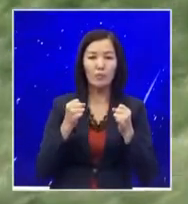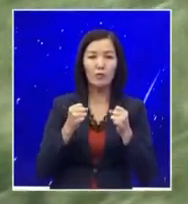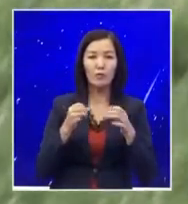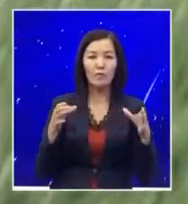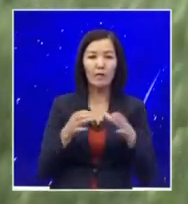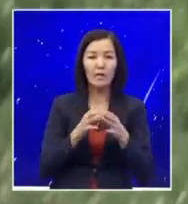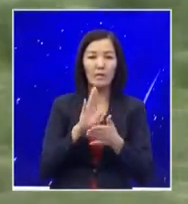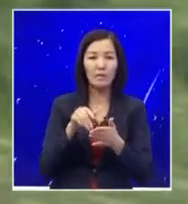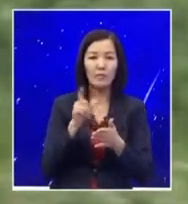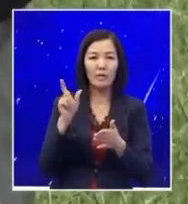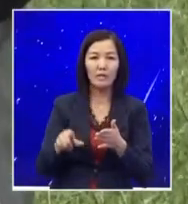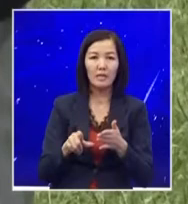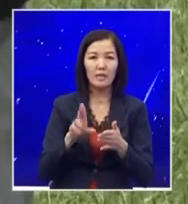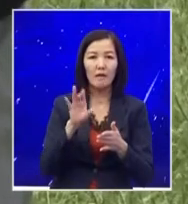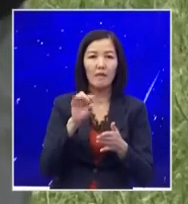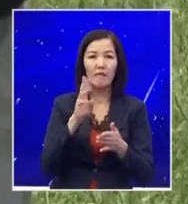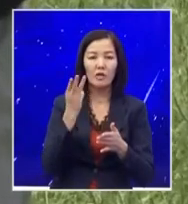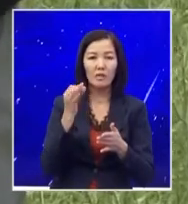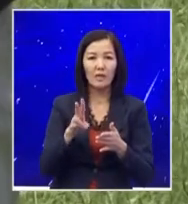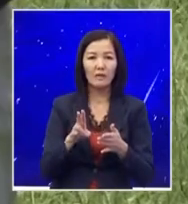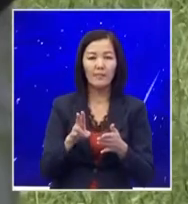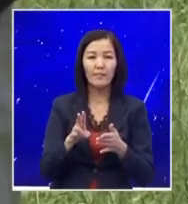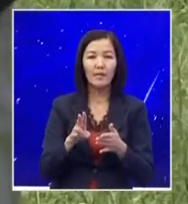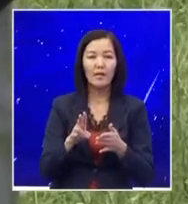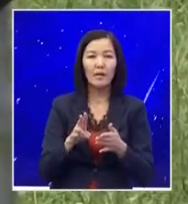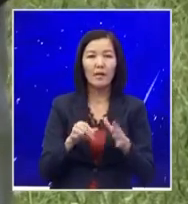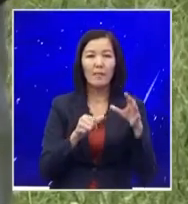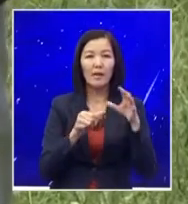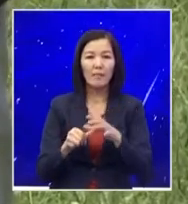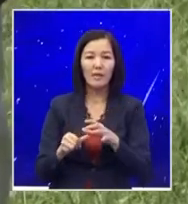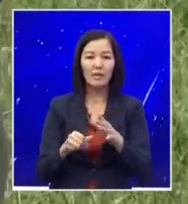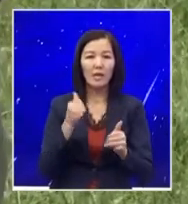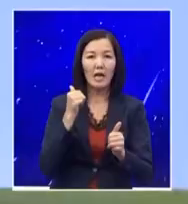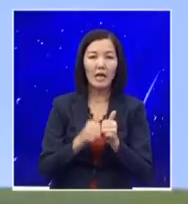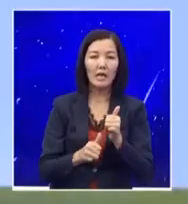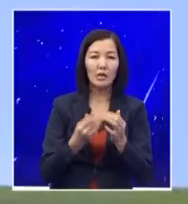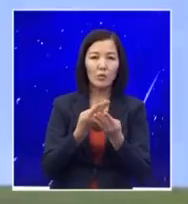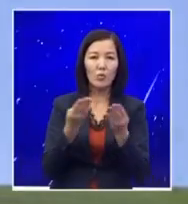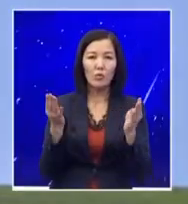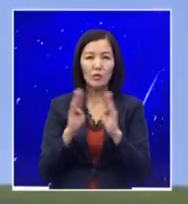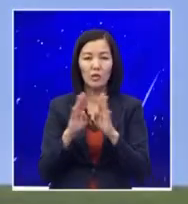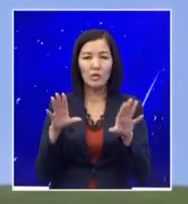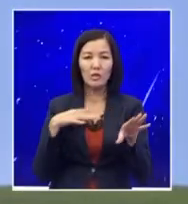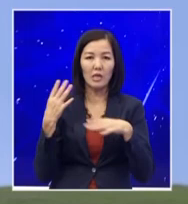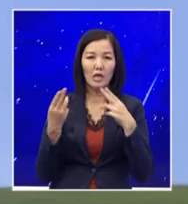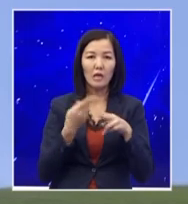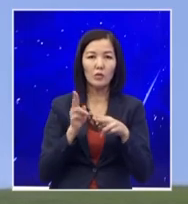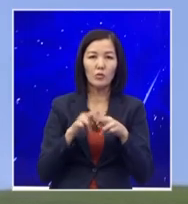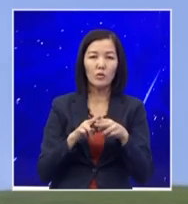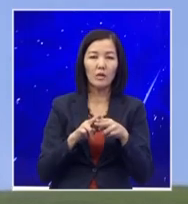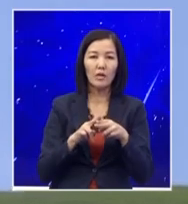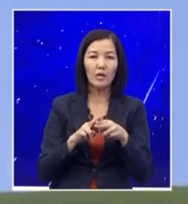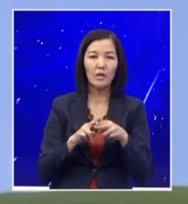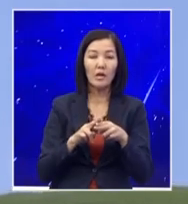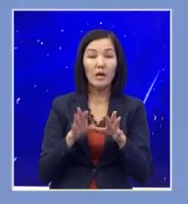түрлері федерациясының президенті Игорь Вершкин. Парапланшылардың әрқайсысы оқшауланып жаттыққан, сондықтан